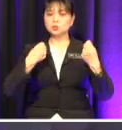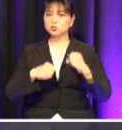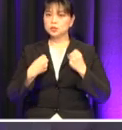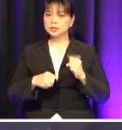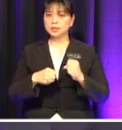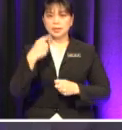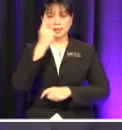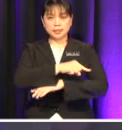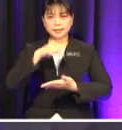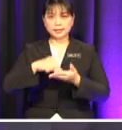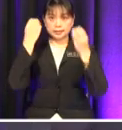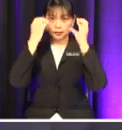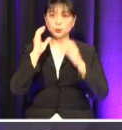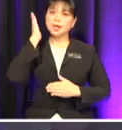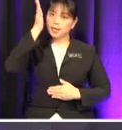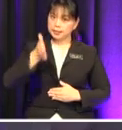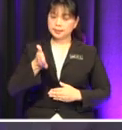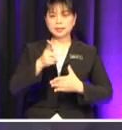Cikgu akan